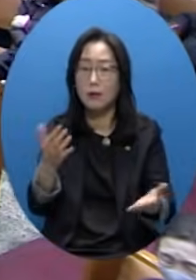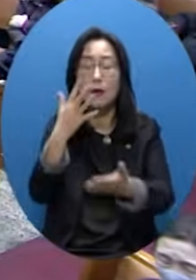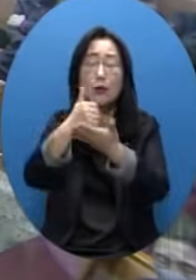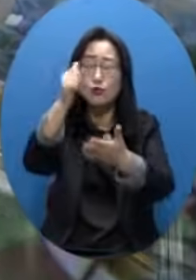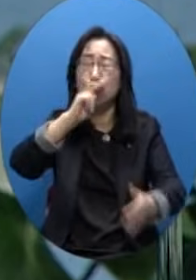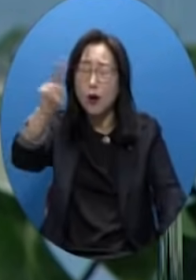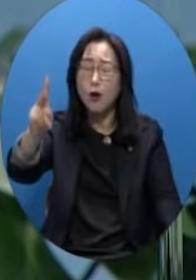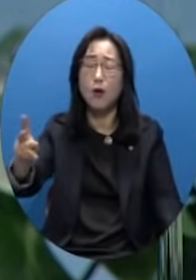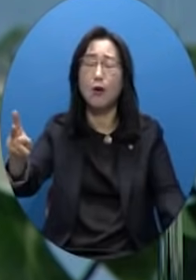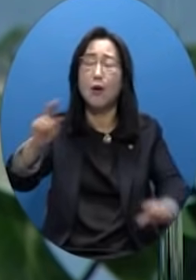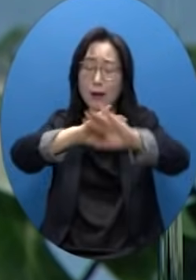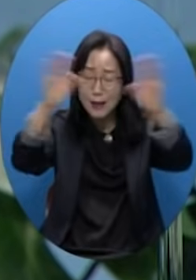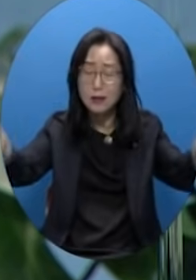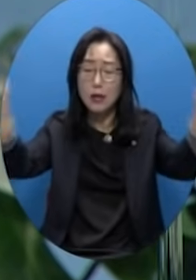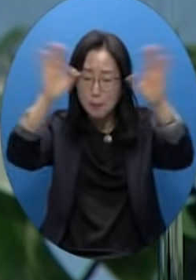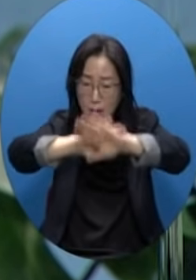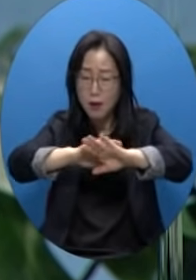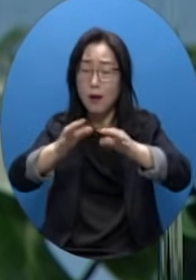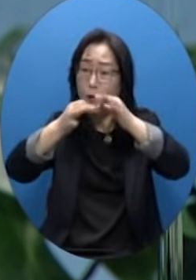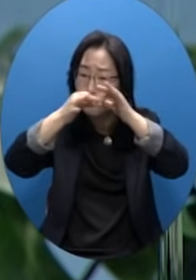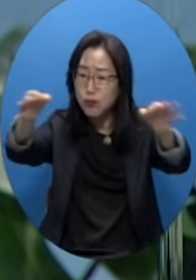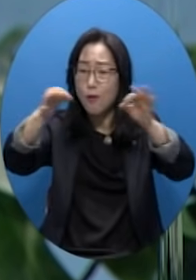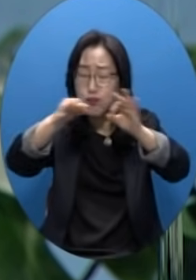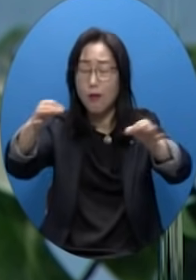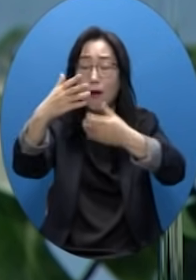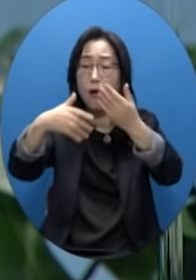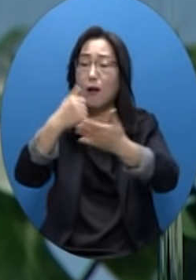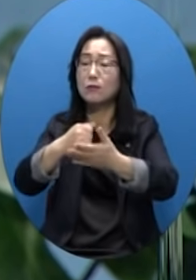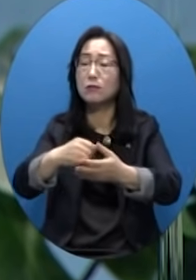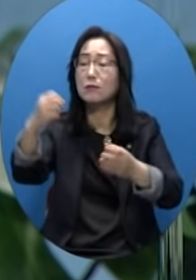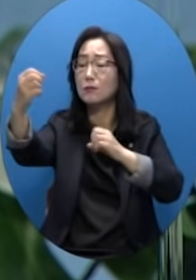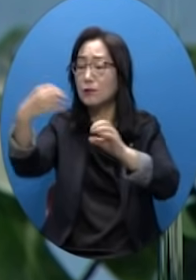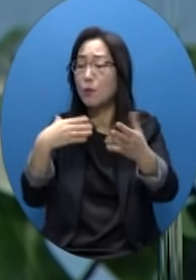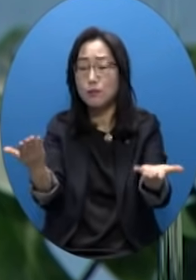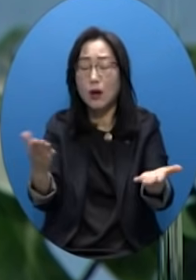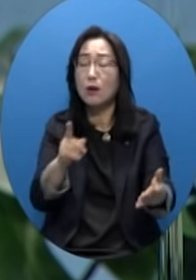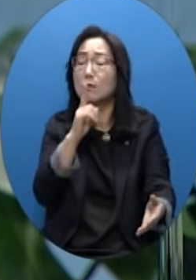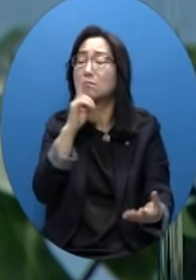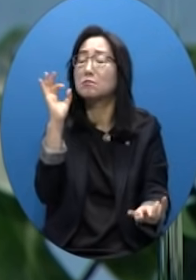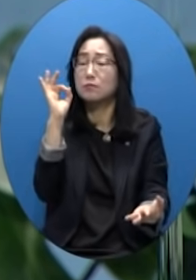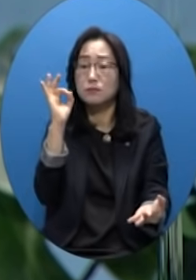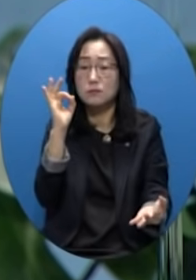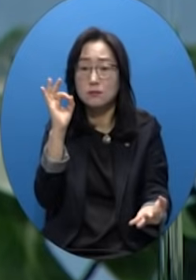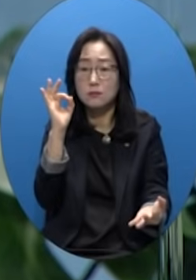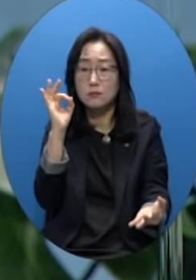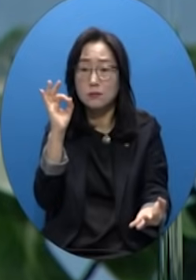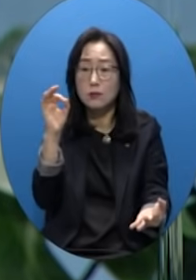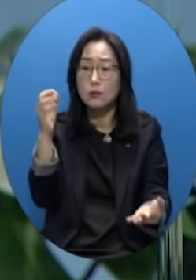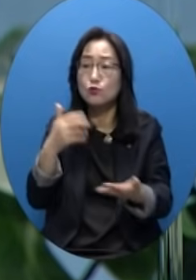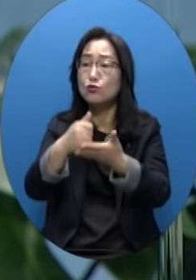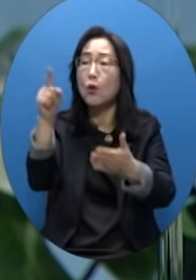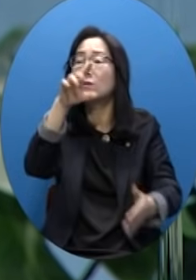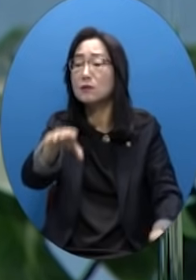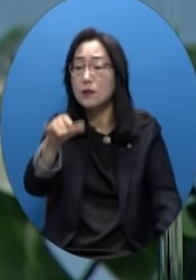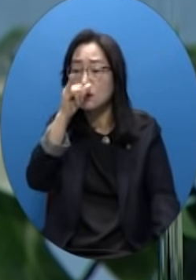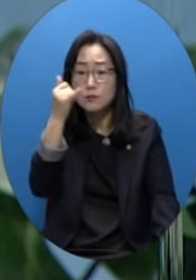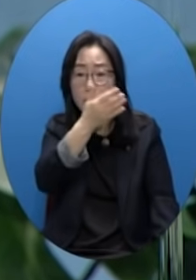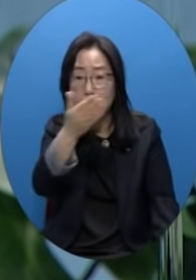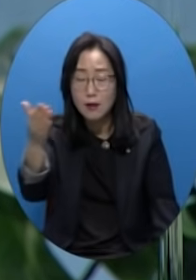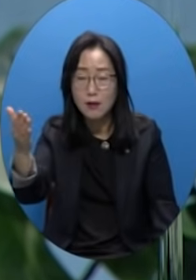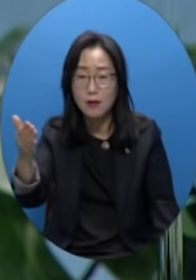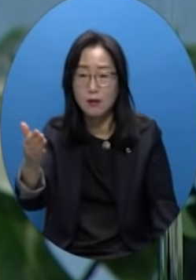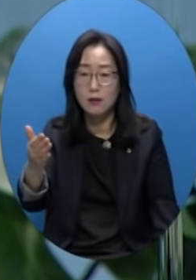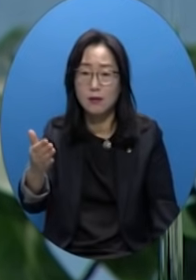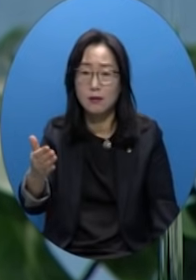가바 더불어 읽고 나서 부러졌는데 왜 질문 응답하지 않아 하시고 침묵하고 계십니까 진 못하겠습니까 누기